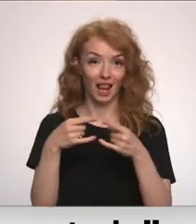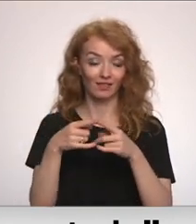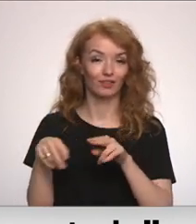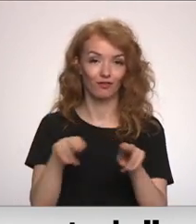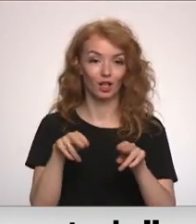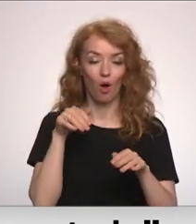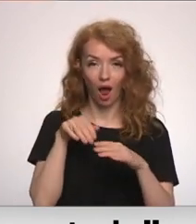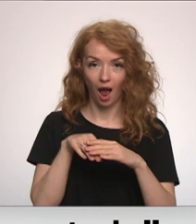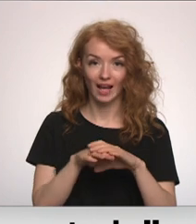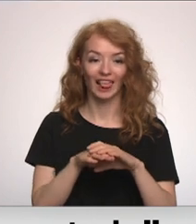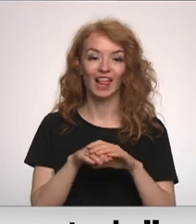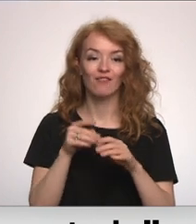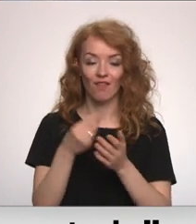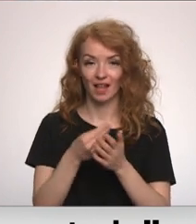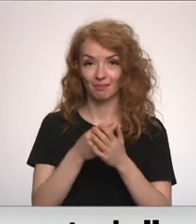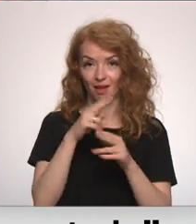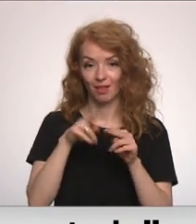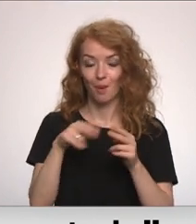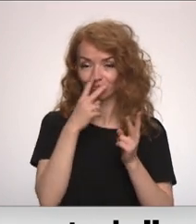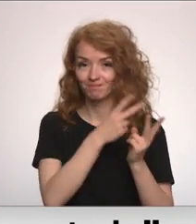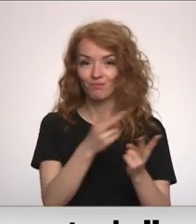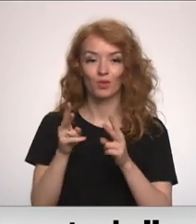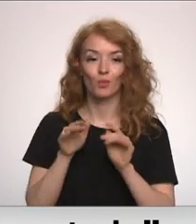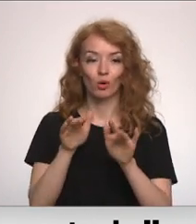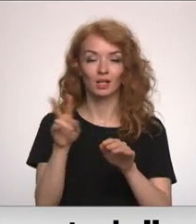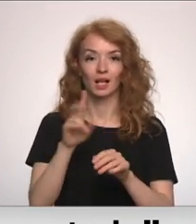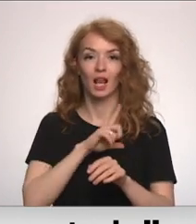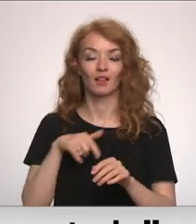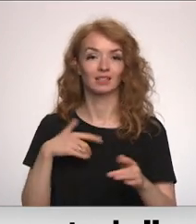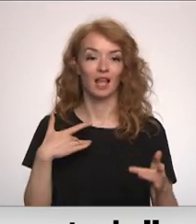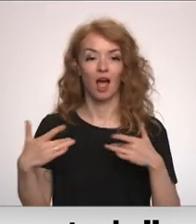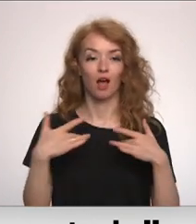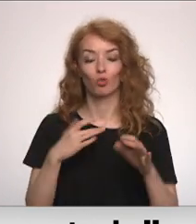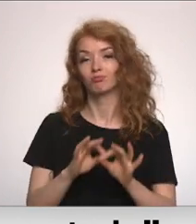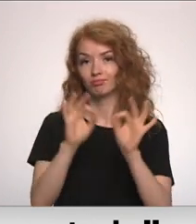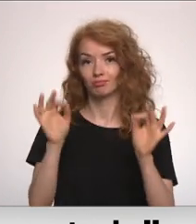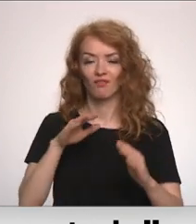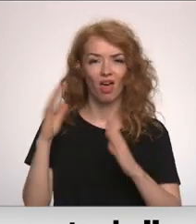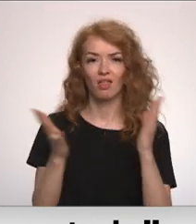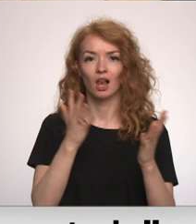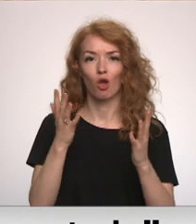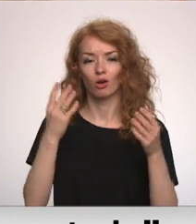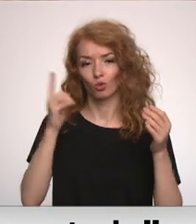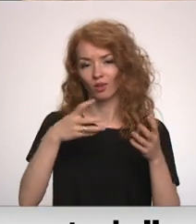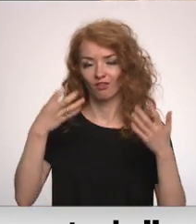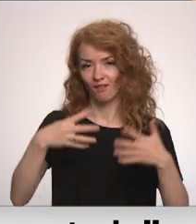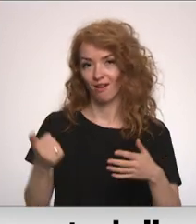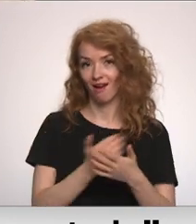video arhīva vērtības ļaus ieskatīties procesos, kas Latvijas teātros aizsākās vētrainajos